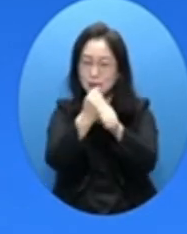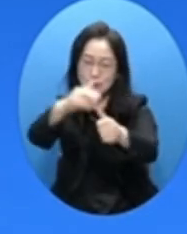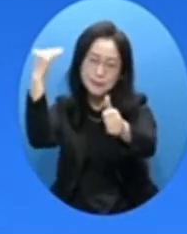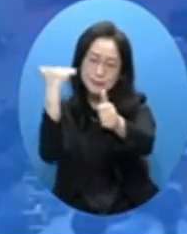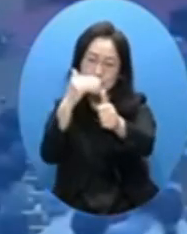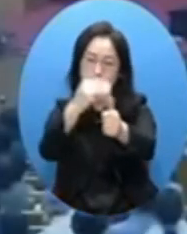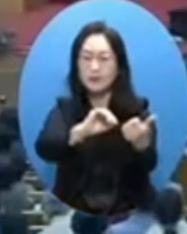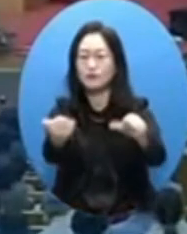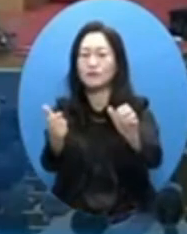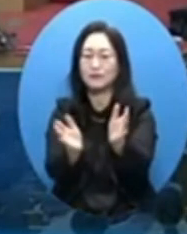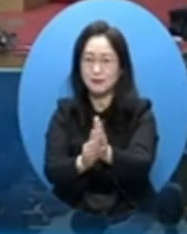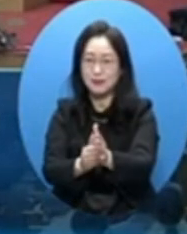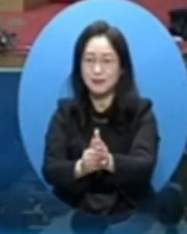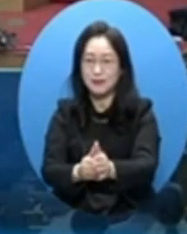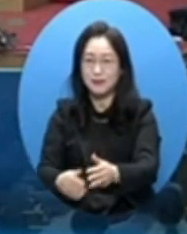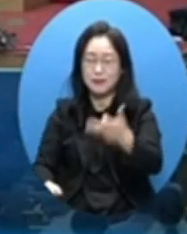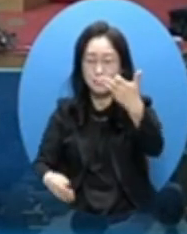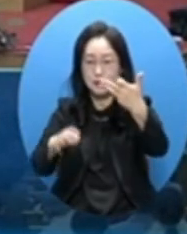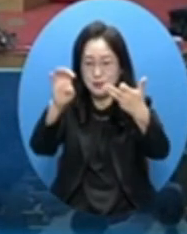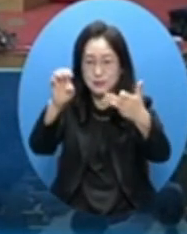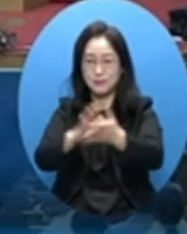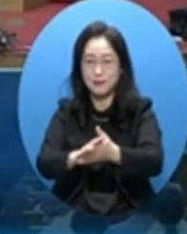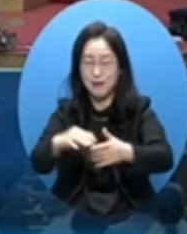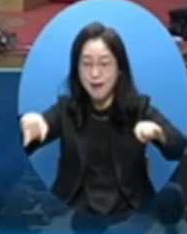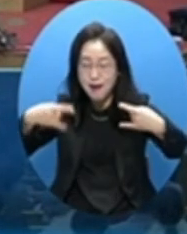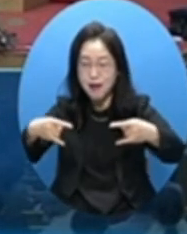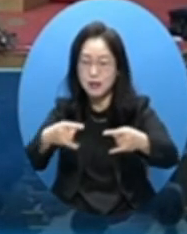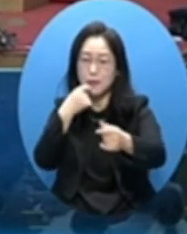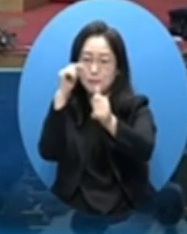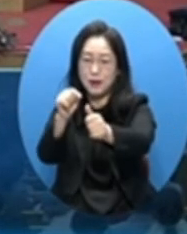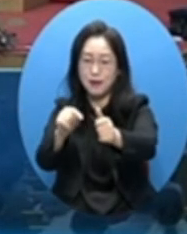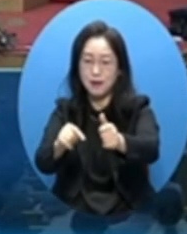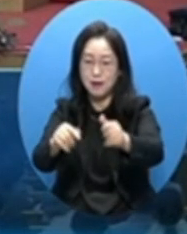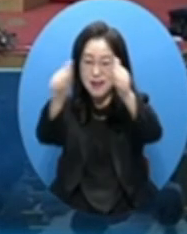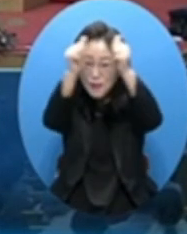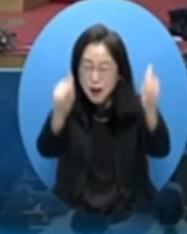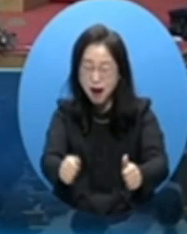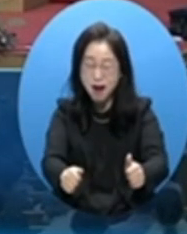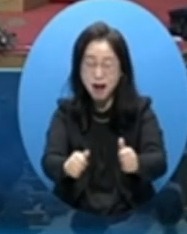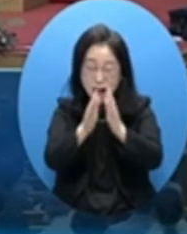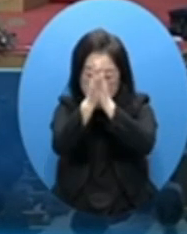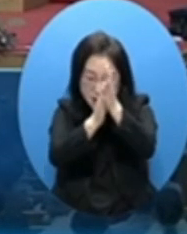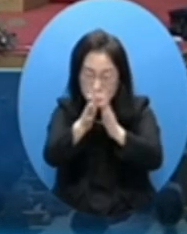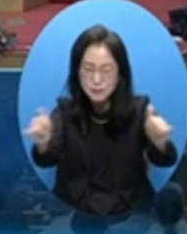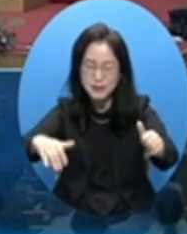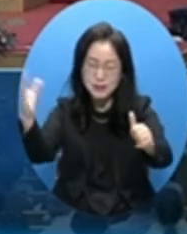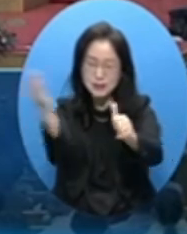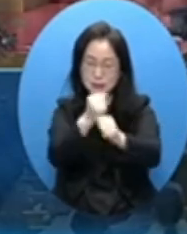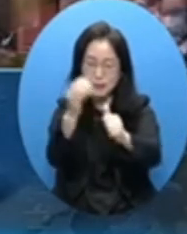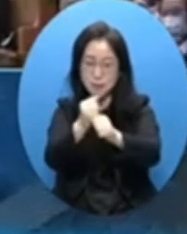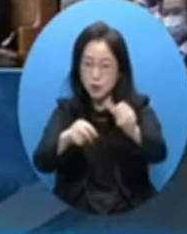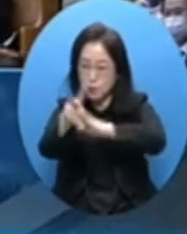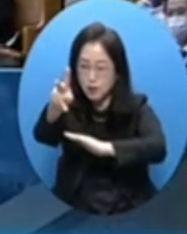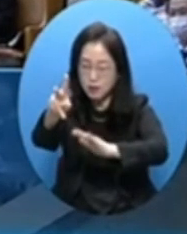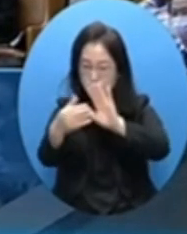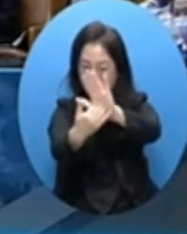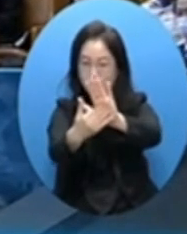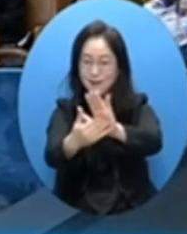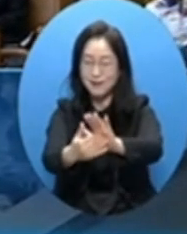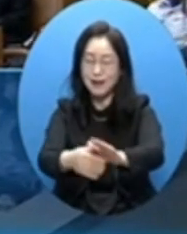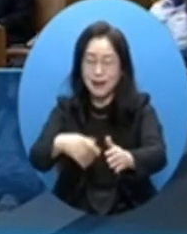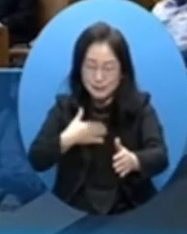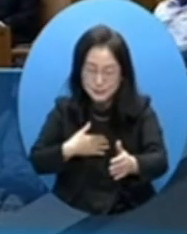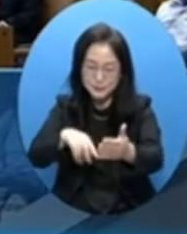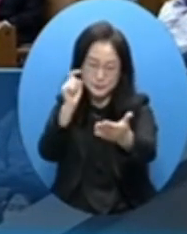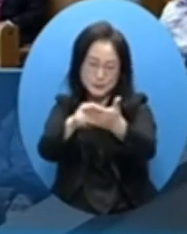당했습니다 18장 40절입니다 엘리야가 그들에게 이르되 바알의 선자를 잡되 그들 중 하나도 도망하지 못하게 하라 하매